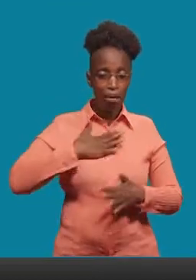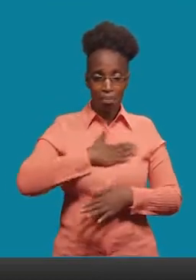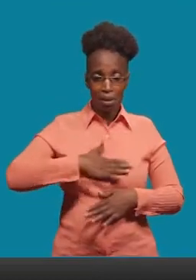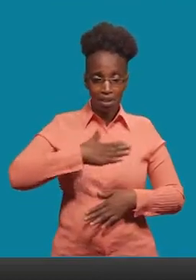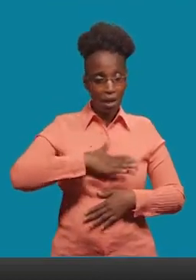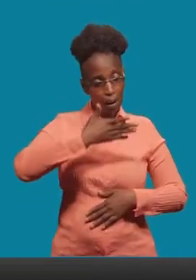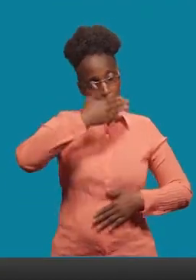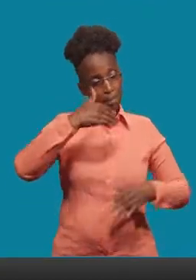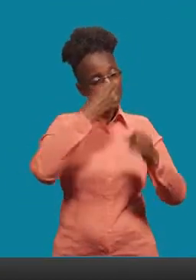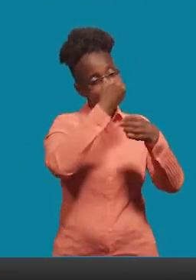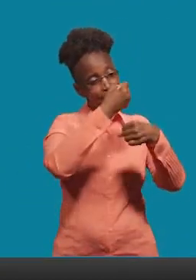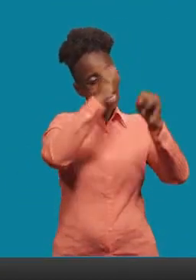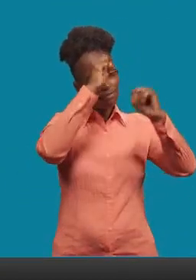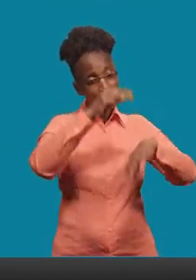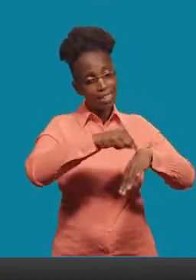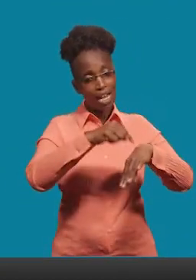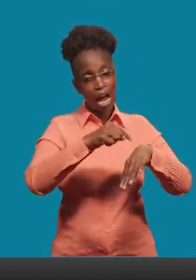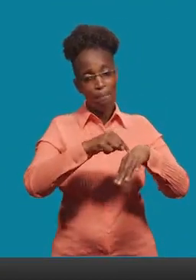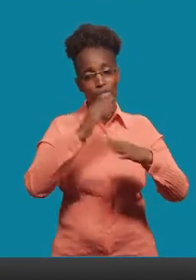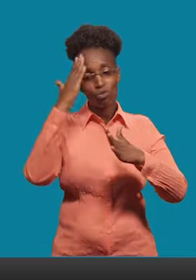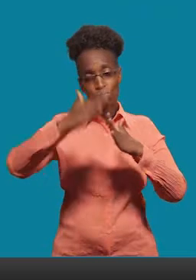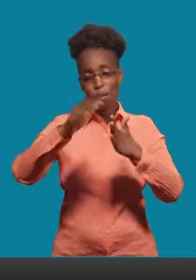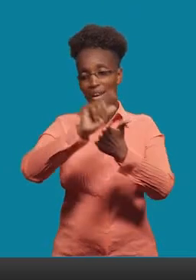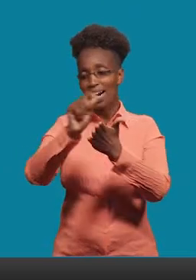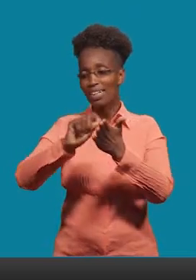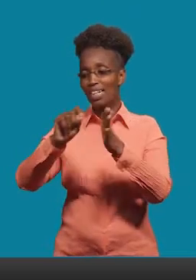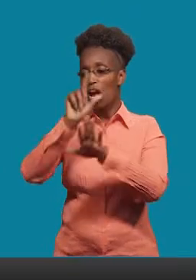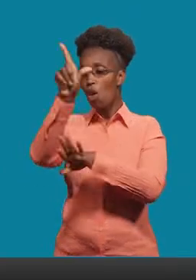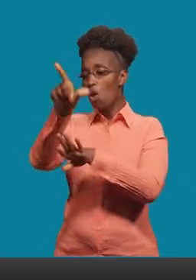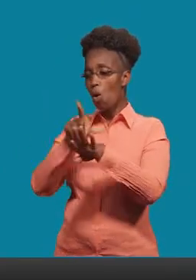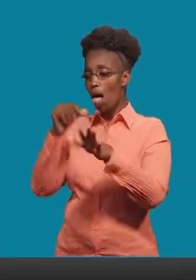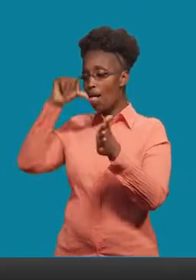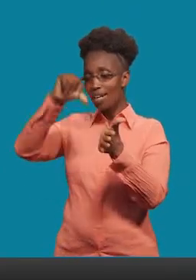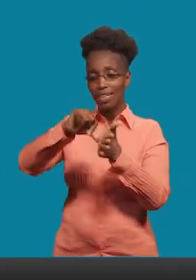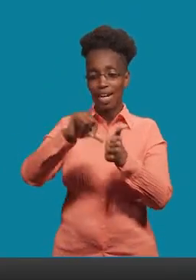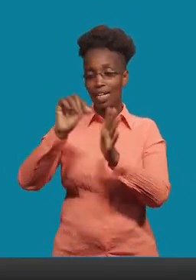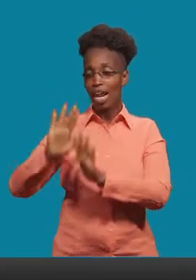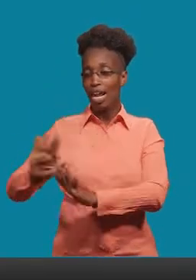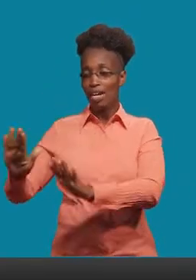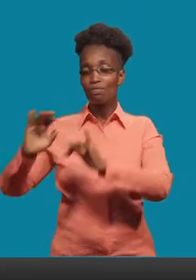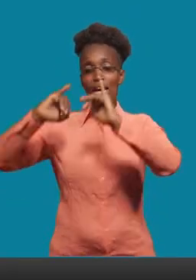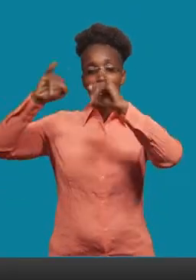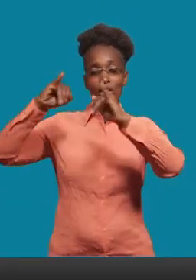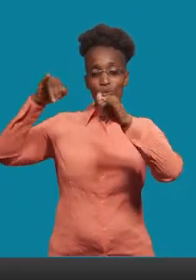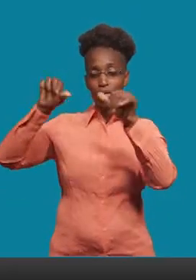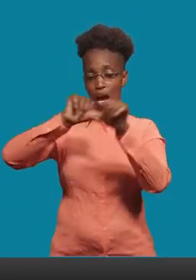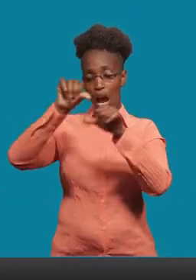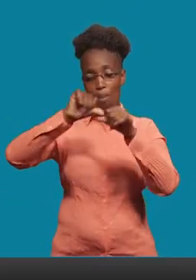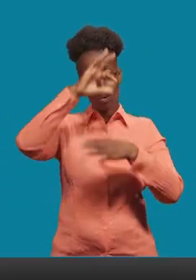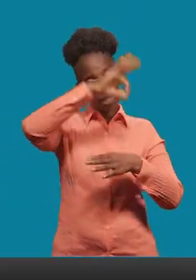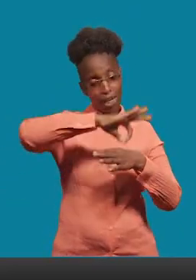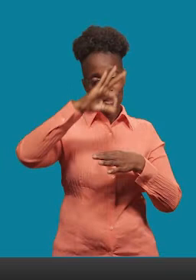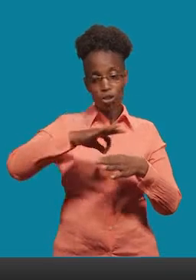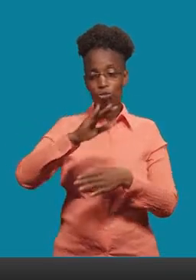Mr. Kinoti, please save your time, stop writing to us long letters, leave matters of elections to